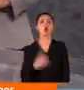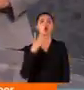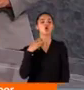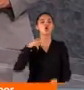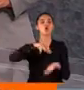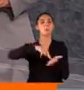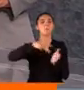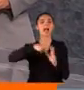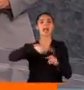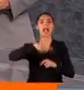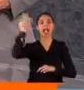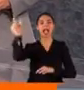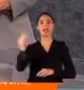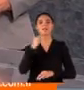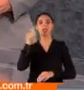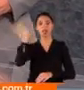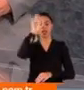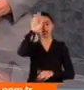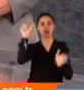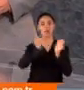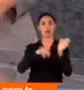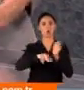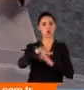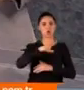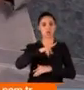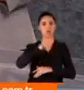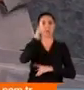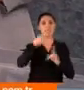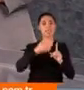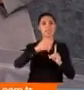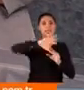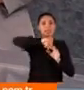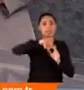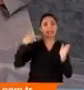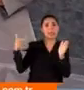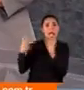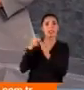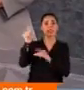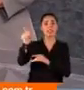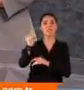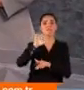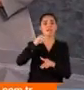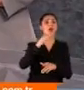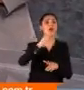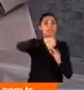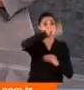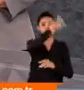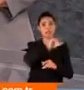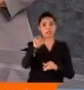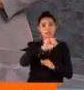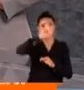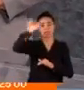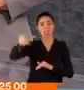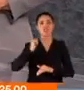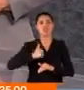Rus manken Elena Sergeyeva İstanbul Şişli'de yürürken bir kapkaççının hedefi oldu. Sinsice genç mankene yaklaşan hırsız çantayı